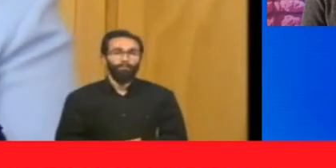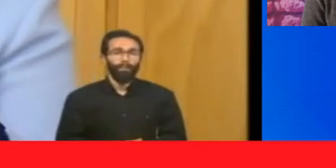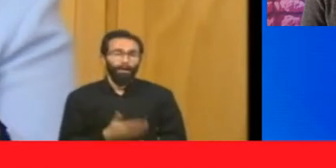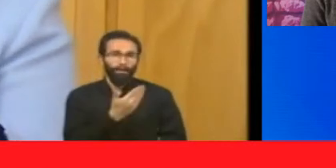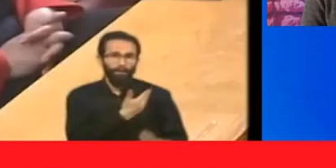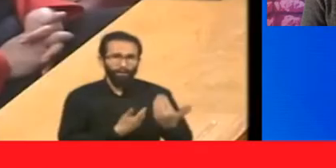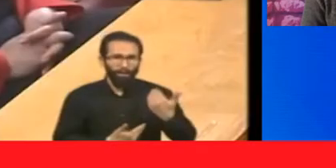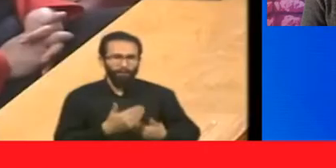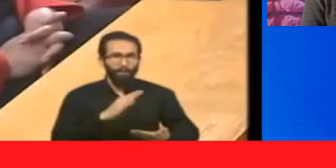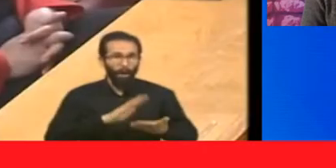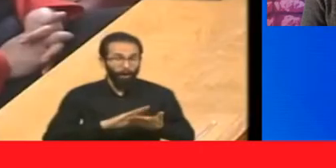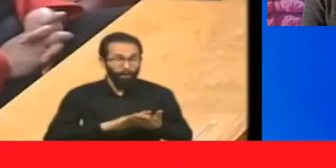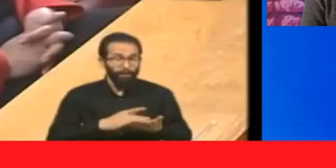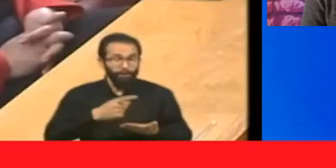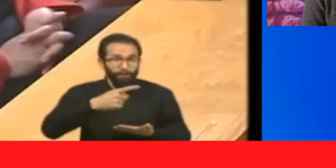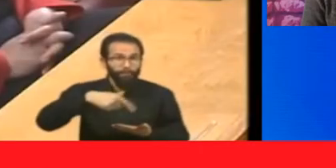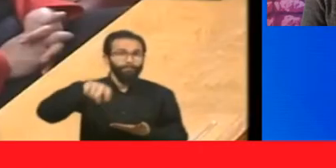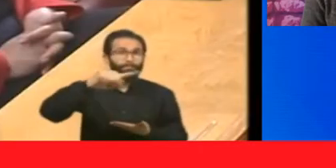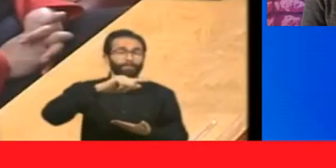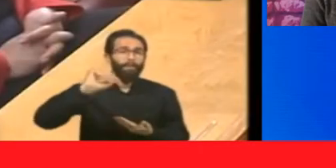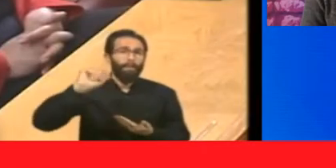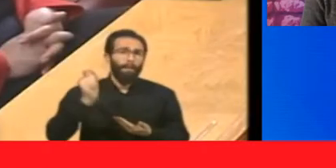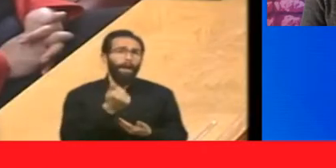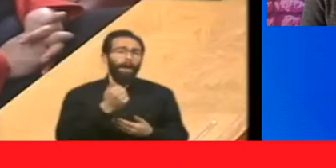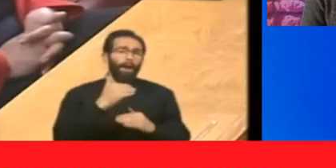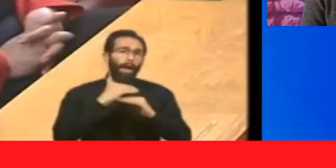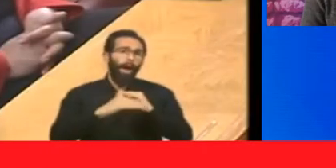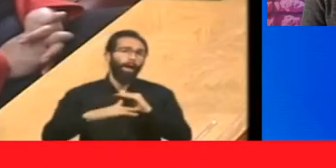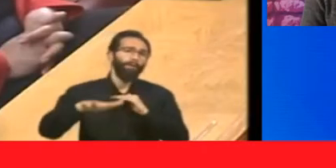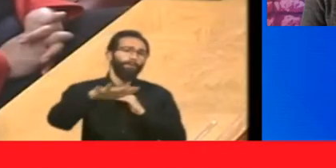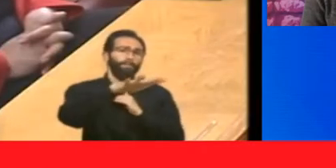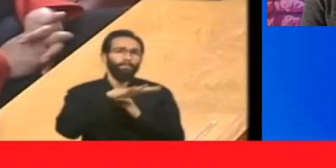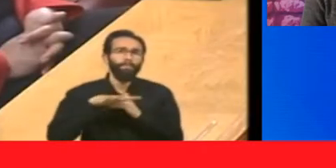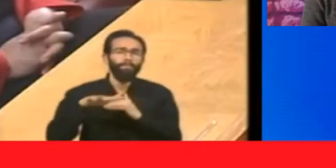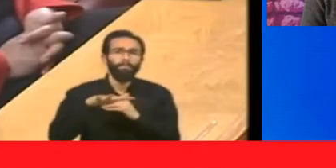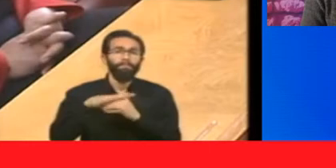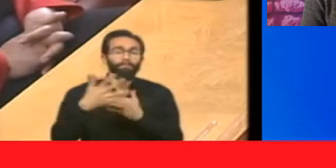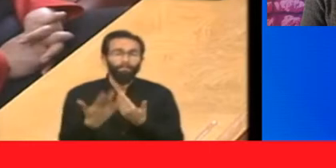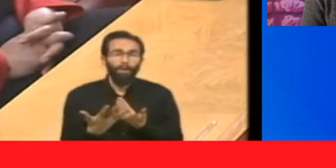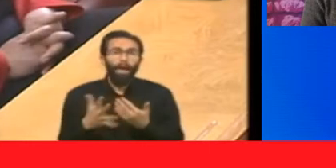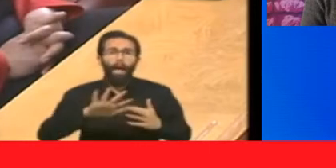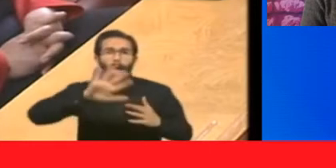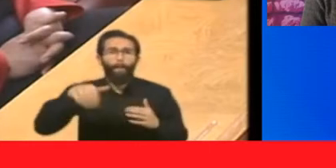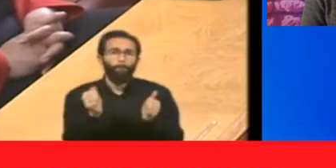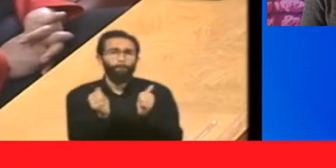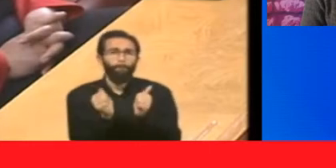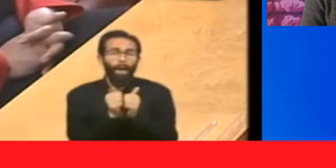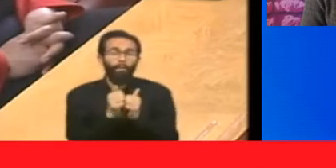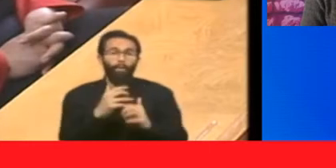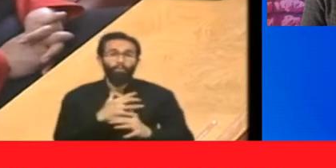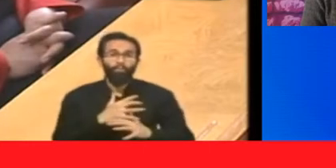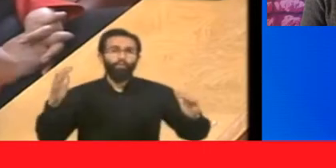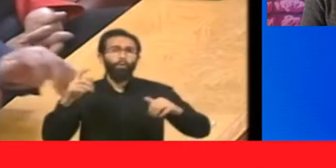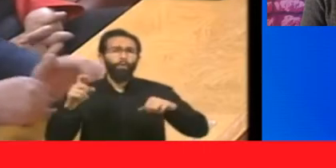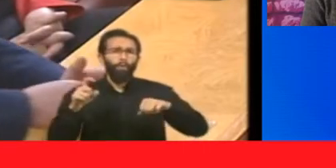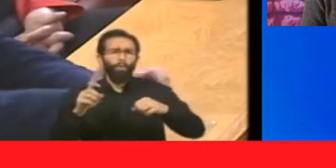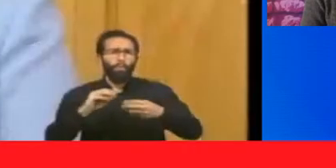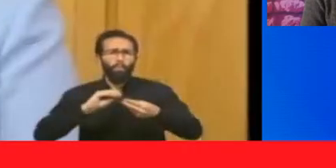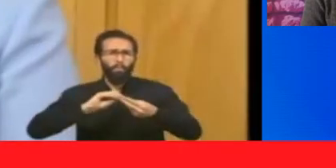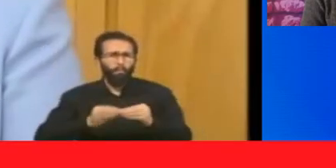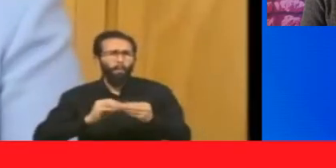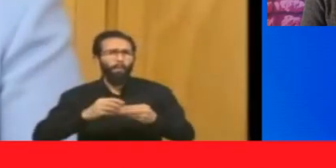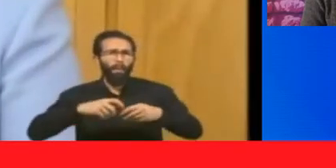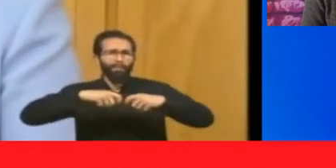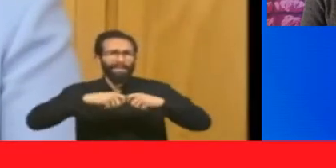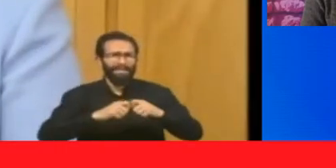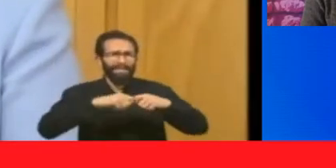Sevgili arkadaşlarım, değerli halkımız, hep birlikte büyük krizlerin ve kırılmaların yaşandığı